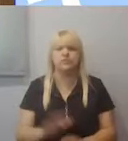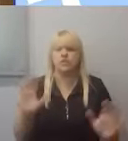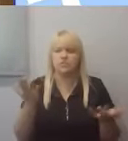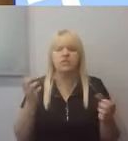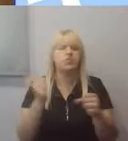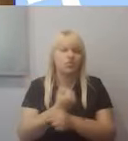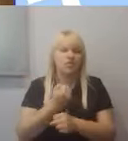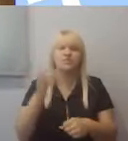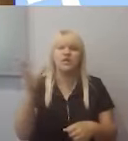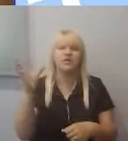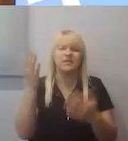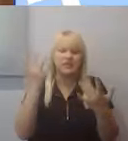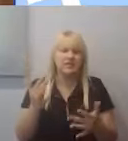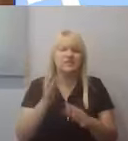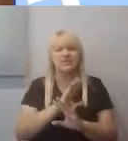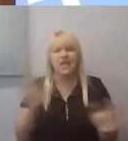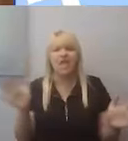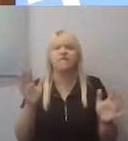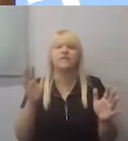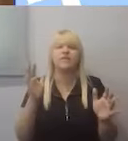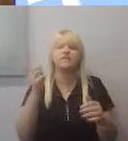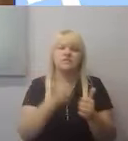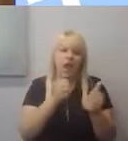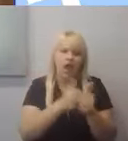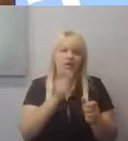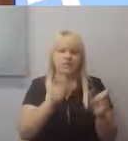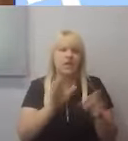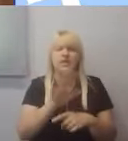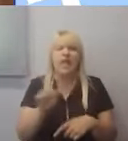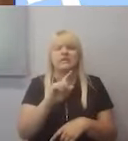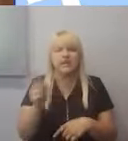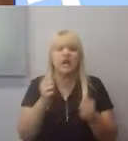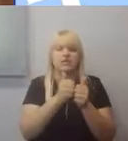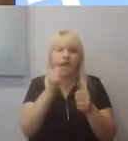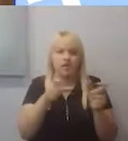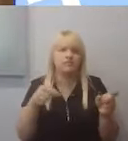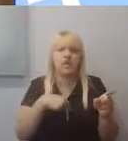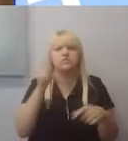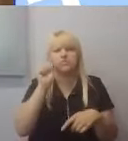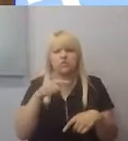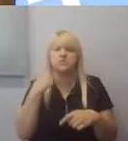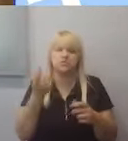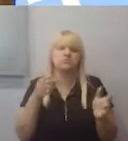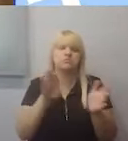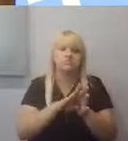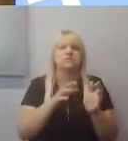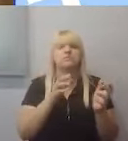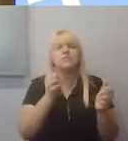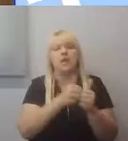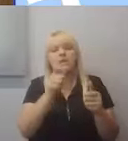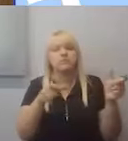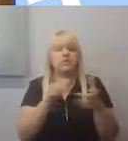būs nevis kaimiņi nu jā protams un ne tikai kaimiņi es protams gribu paļauties uz kaimiņu ņ draudzību un un labām attiecībām